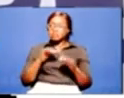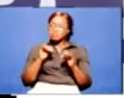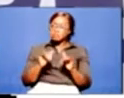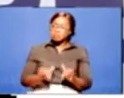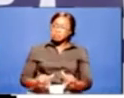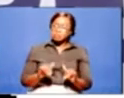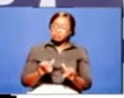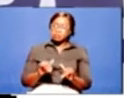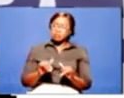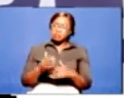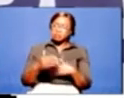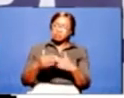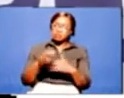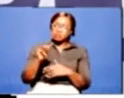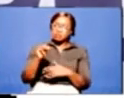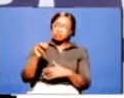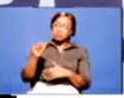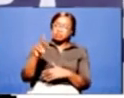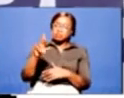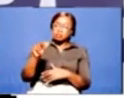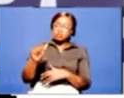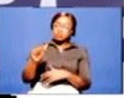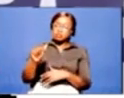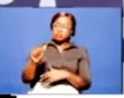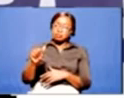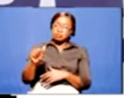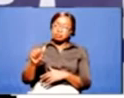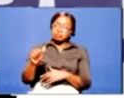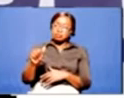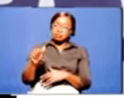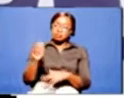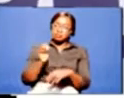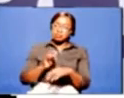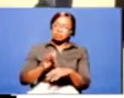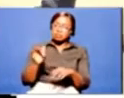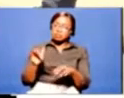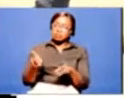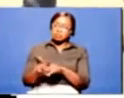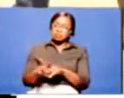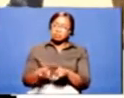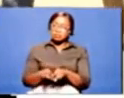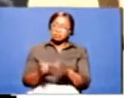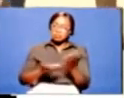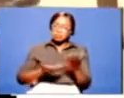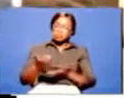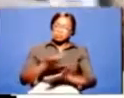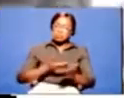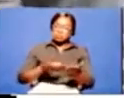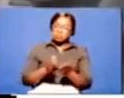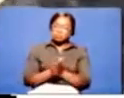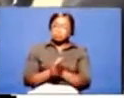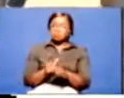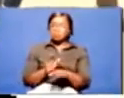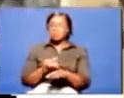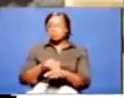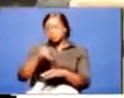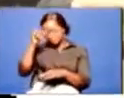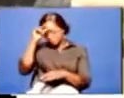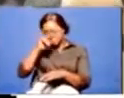Mara waliweza kuadhirika sana kiuchumi. Alitoa wito kwa serikali ya